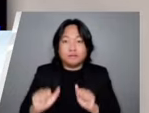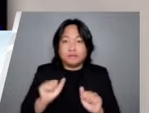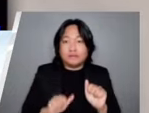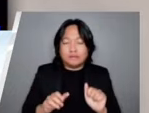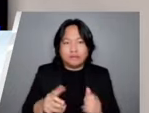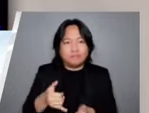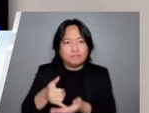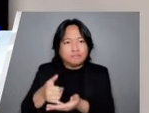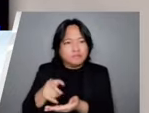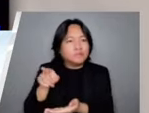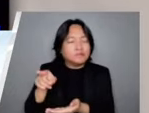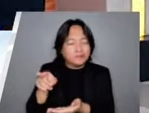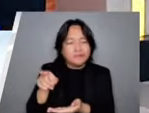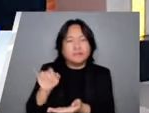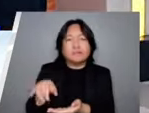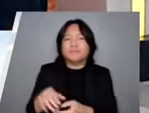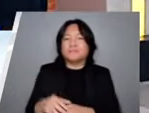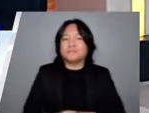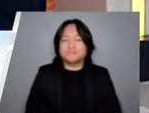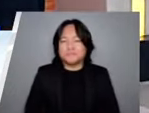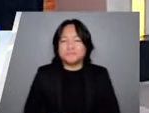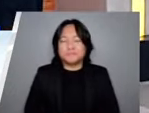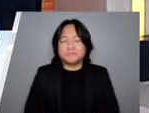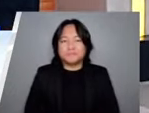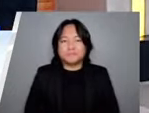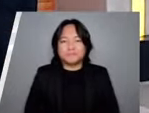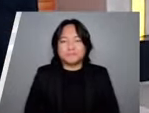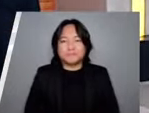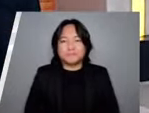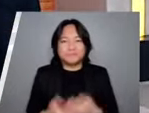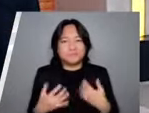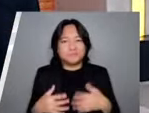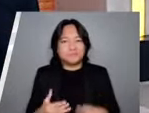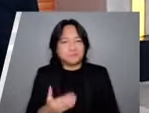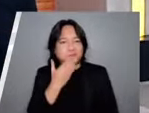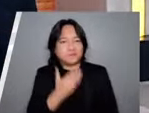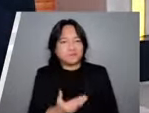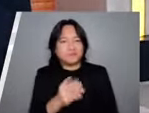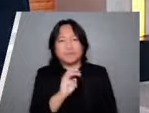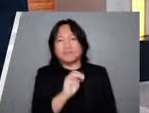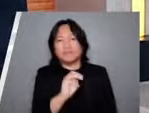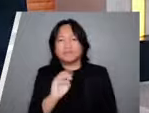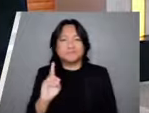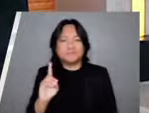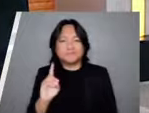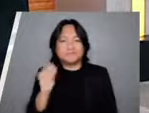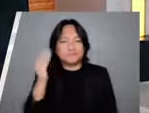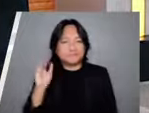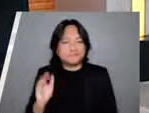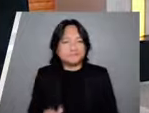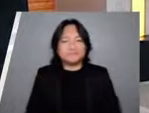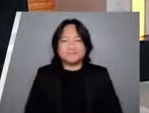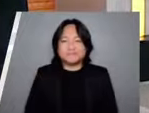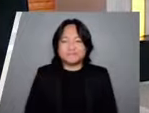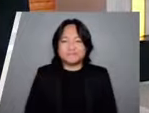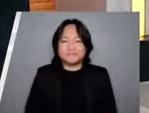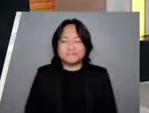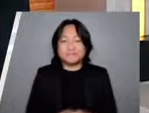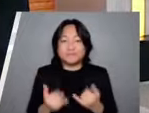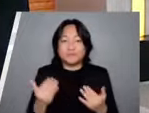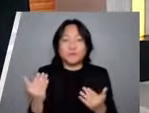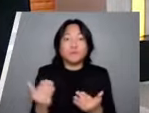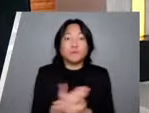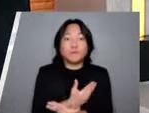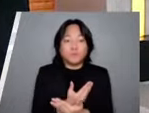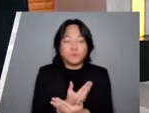Lives. Nice! Looking great, MMG. Yes. So, tayo pinakilala na ang mga bagong karakter na aabangan sa Black